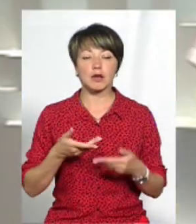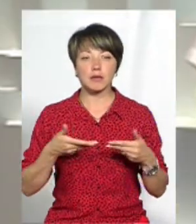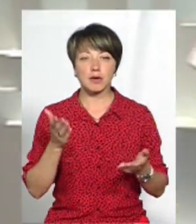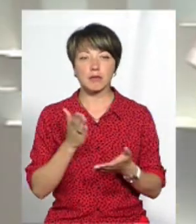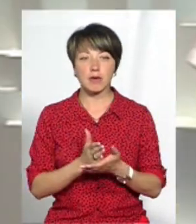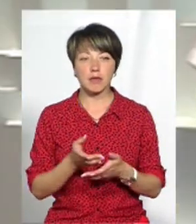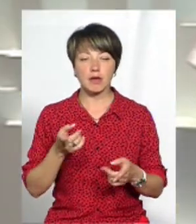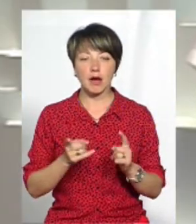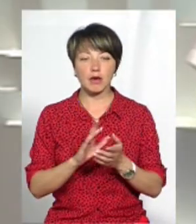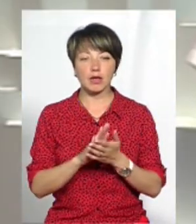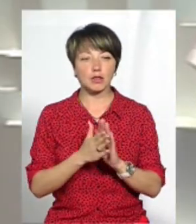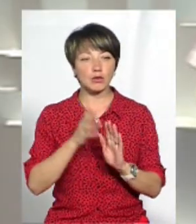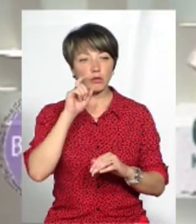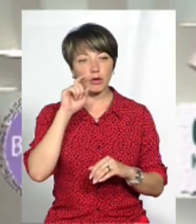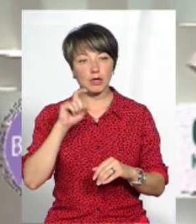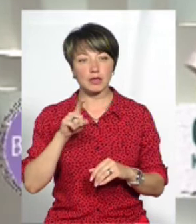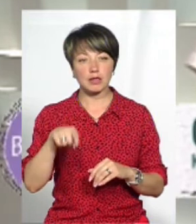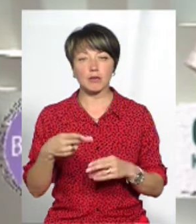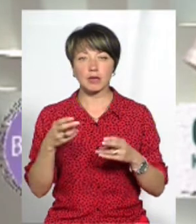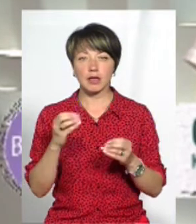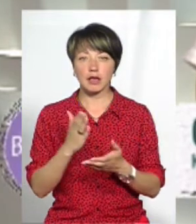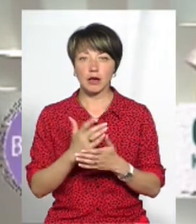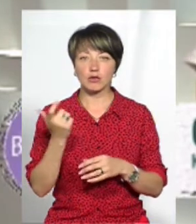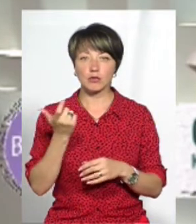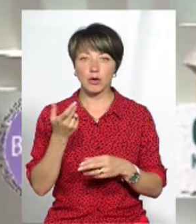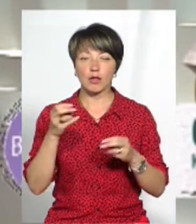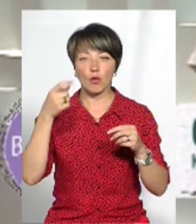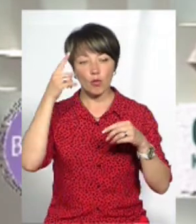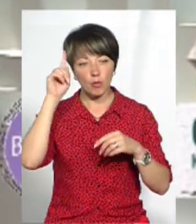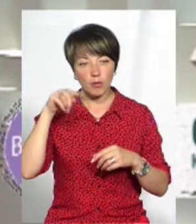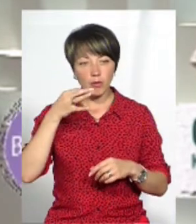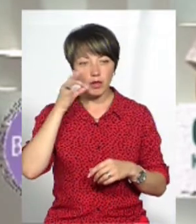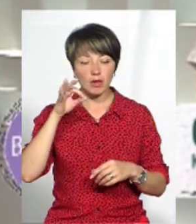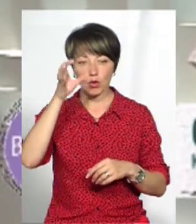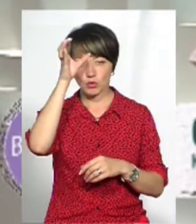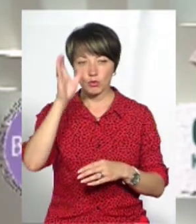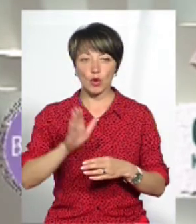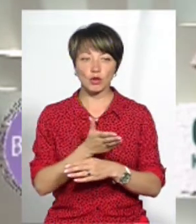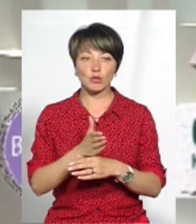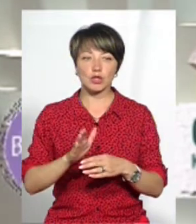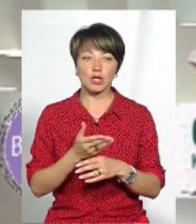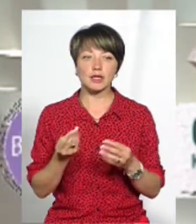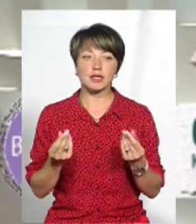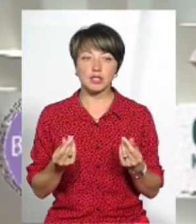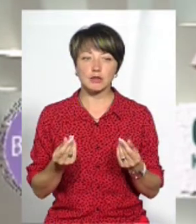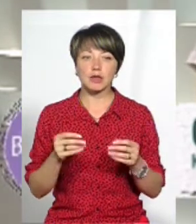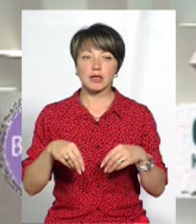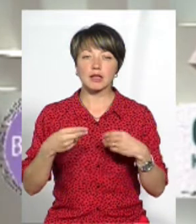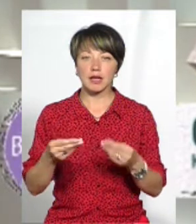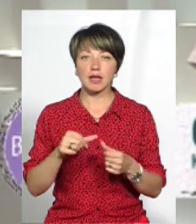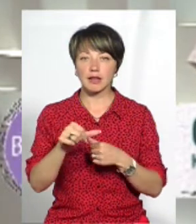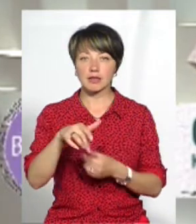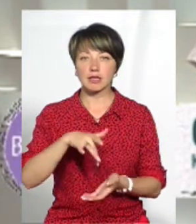зараз реальну картину по Україні. Там, де є господар, де він вміло і розумно розпоряджається грішми, які дає